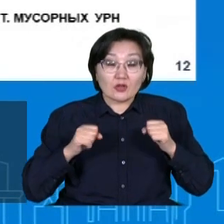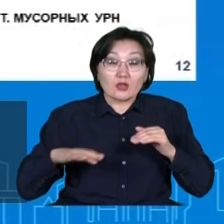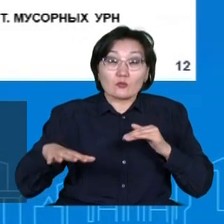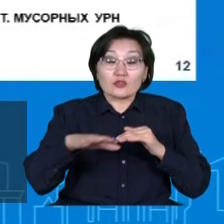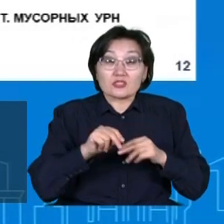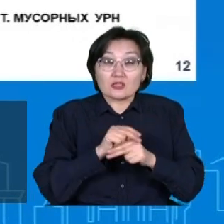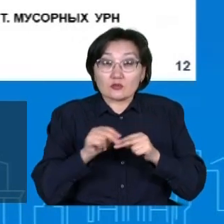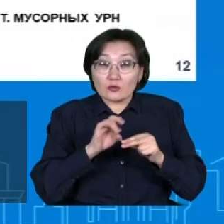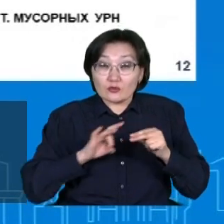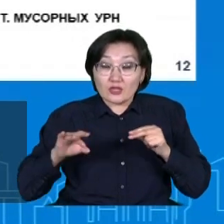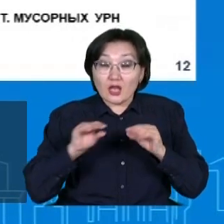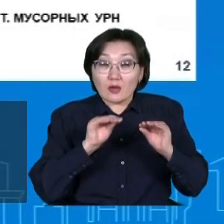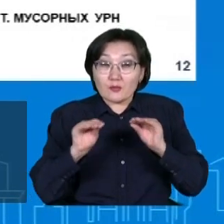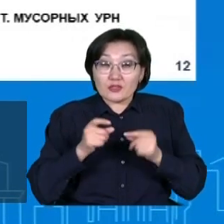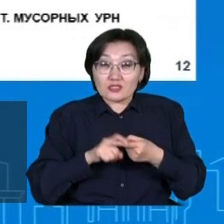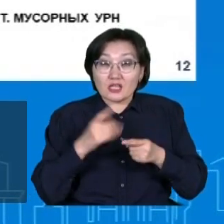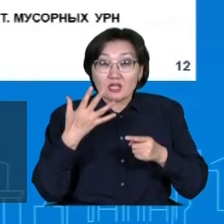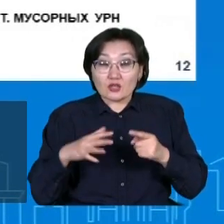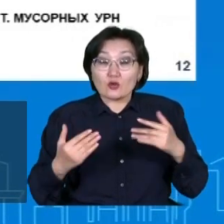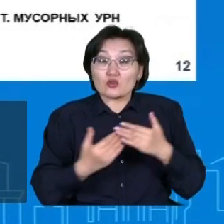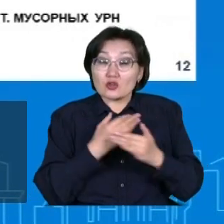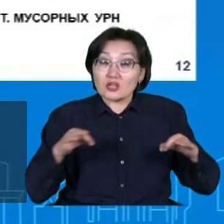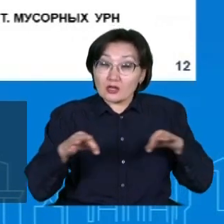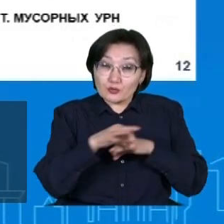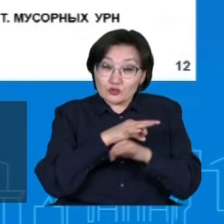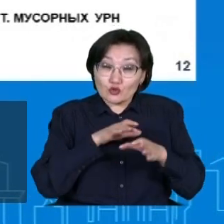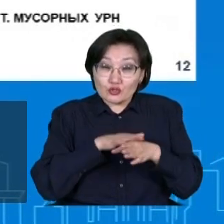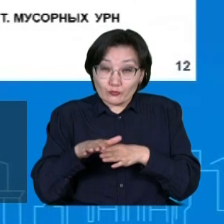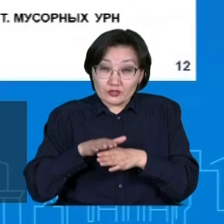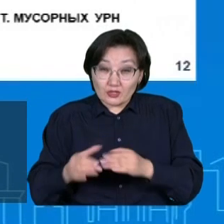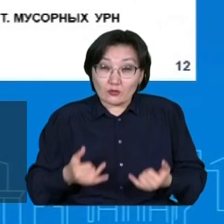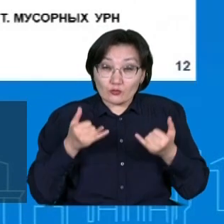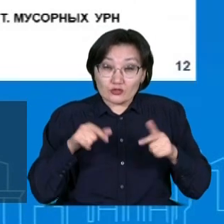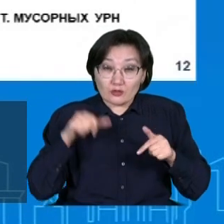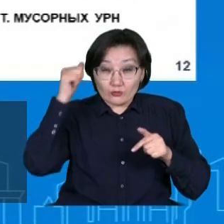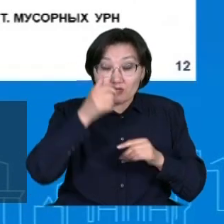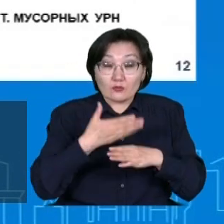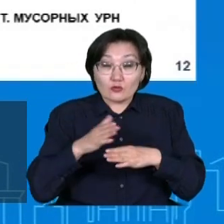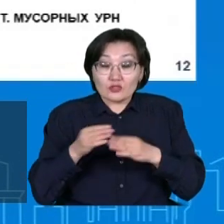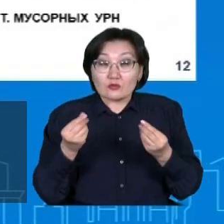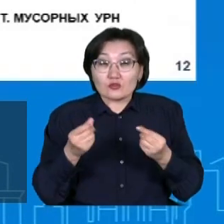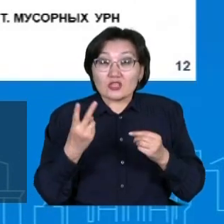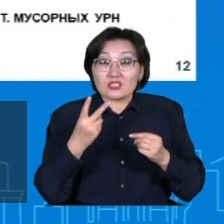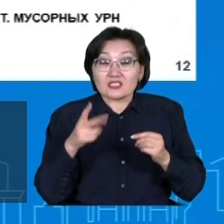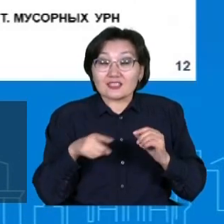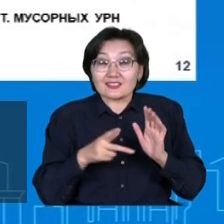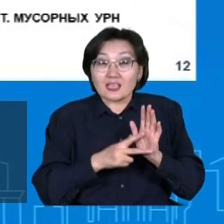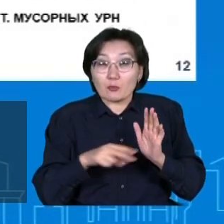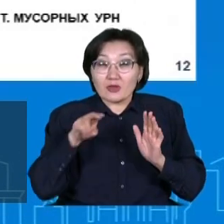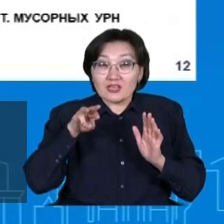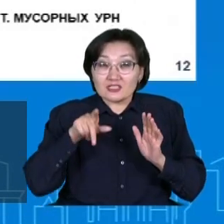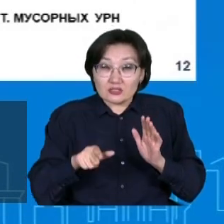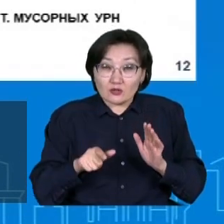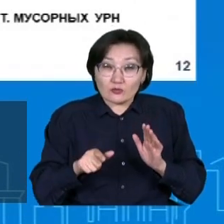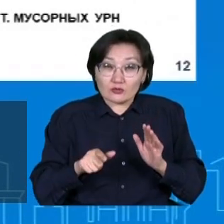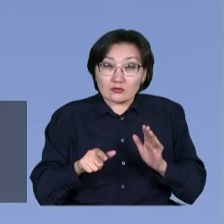мен ауданды абаттандыру бойынша 50 жаңа жобаны жүзеге асыру үшін осы жылы бөлінген сома 2,8 миллиард теңгеге